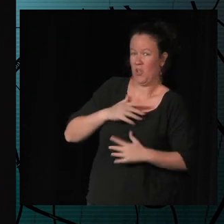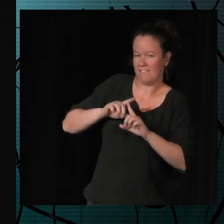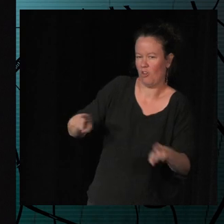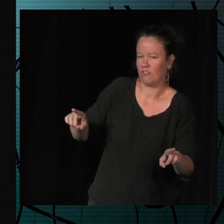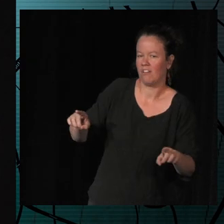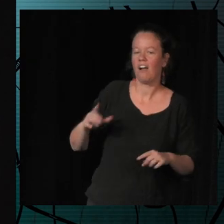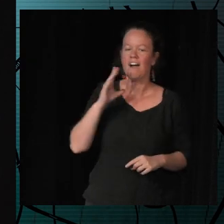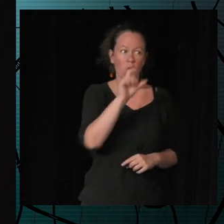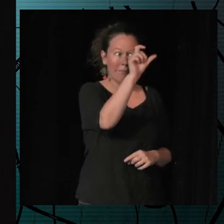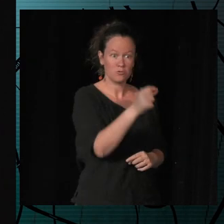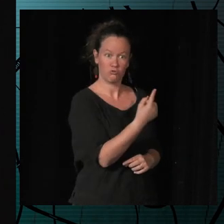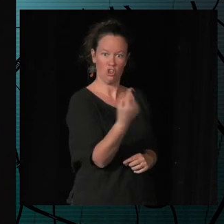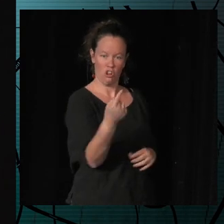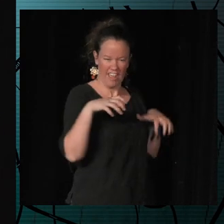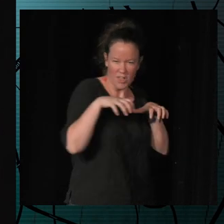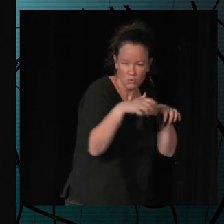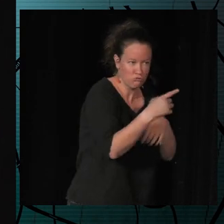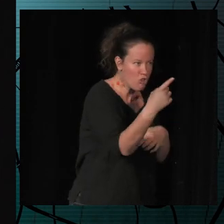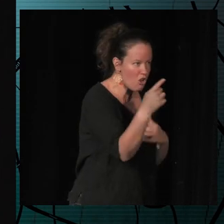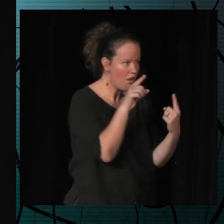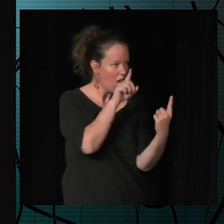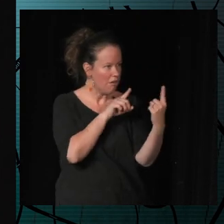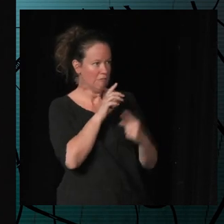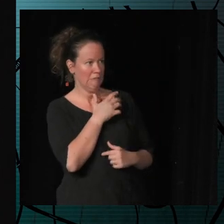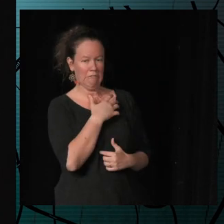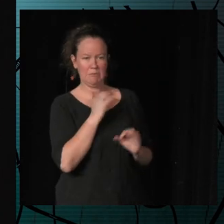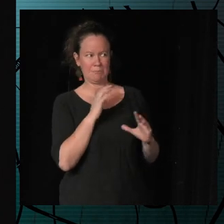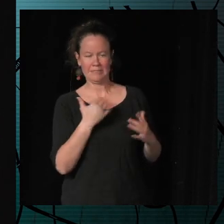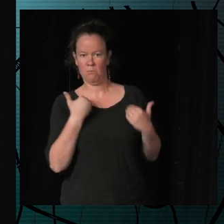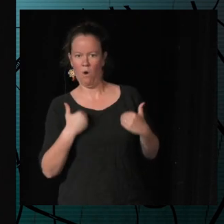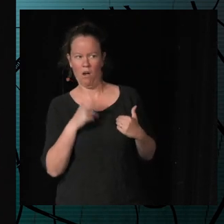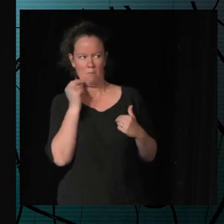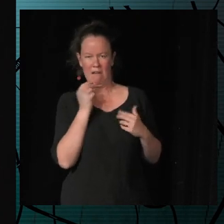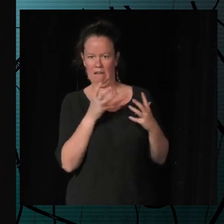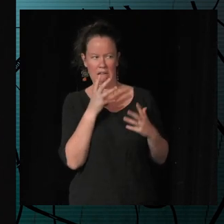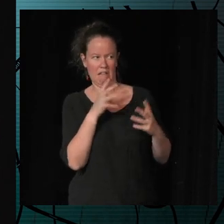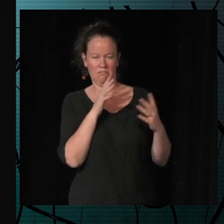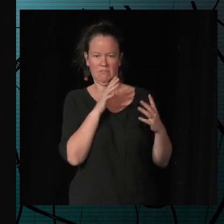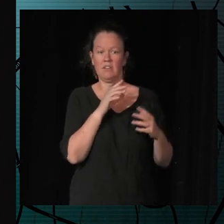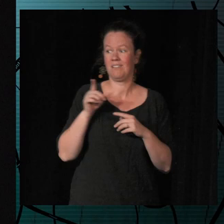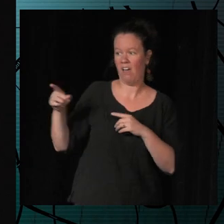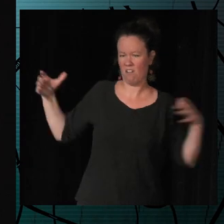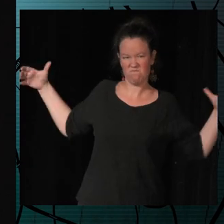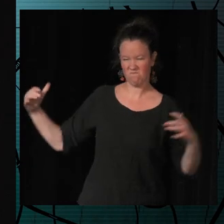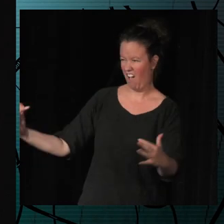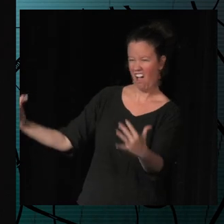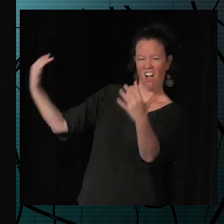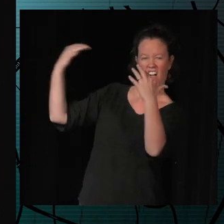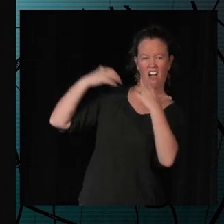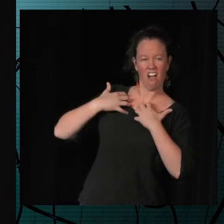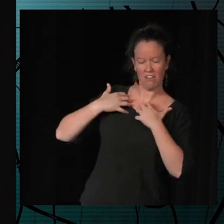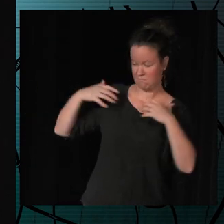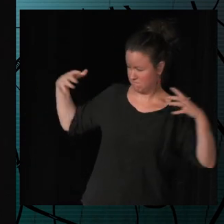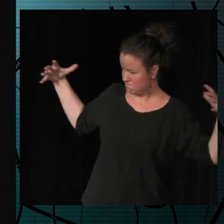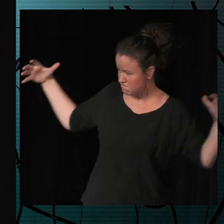de miroir terrifiant on est aujourd'hui via notamment l'évolution des technologies dans certains cas de figure Dead Rising days G sur des masses